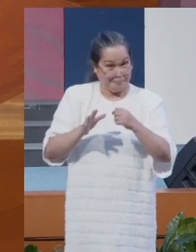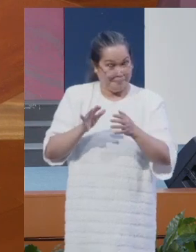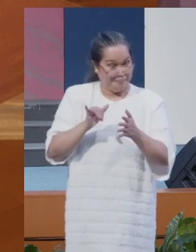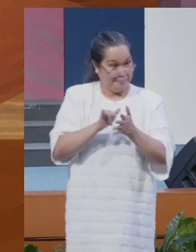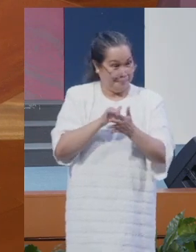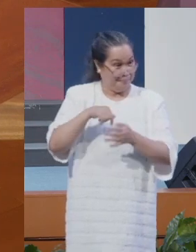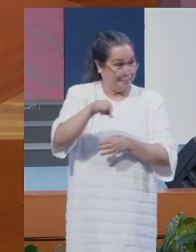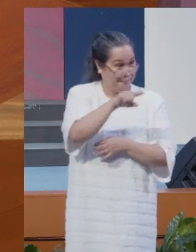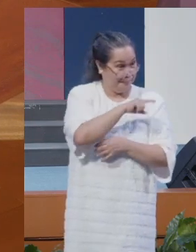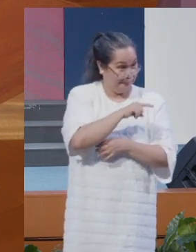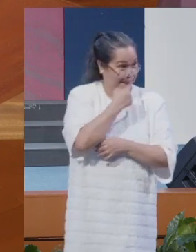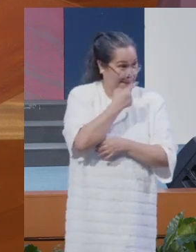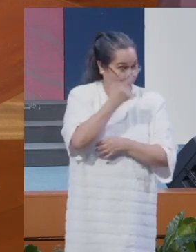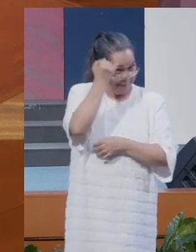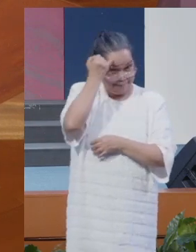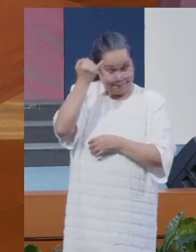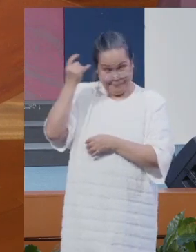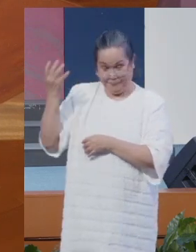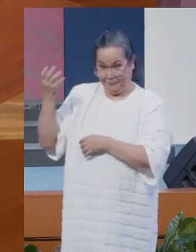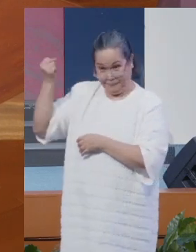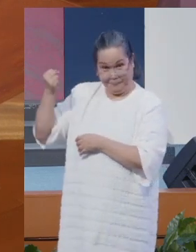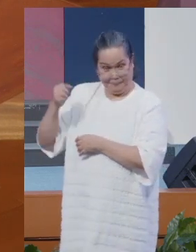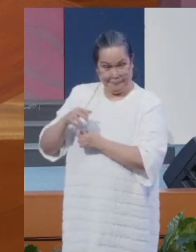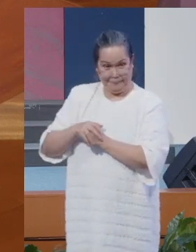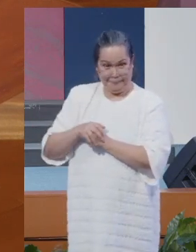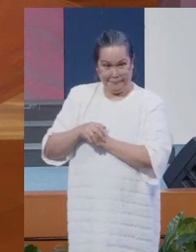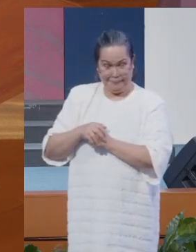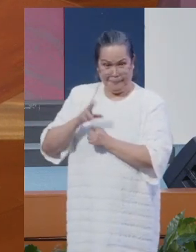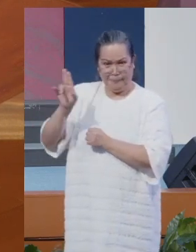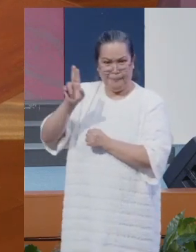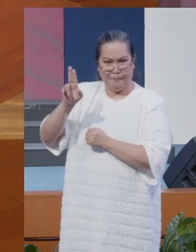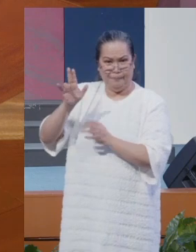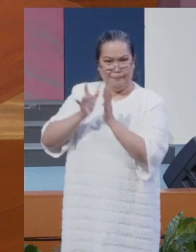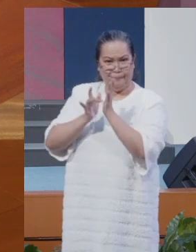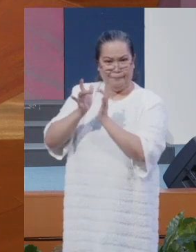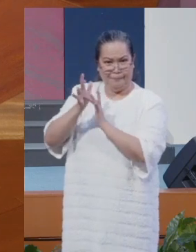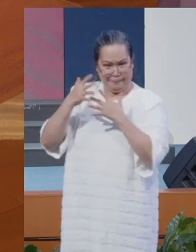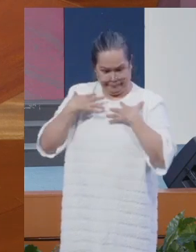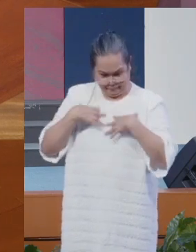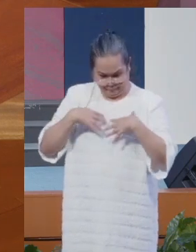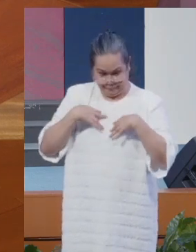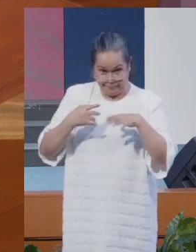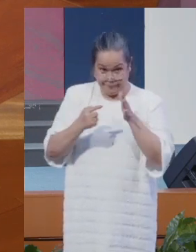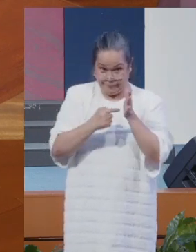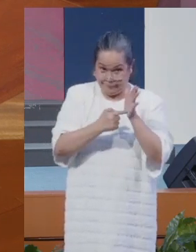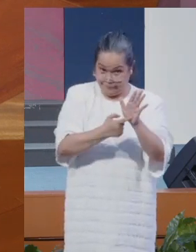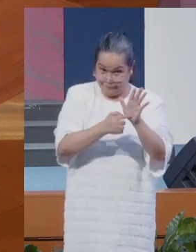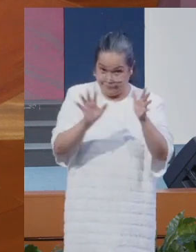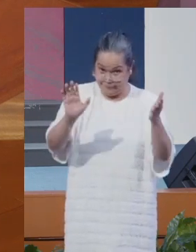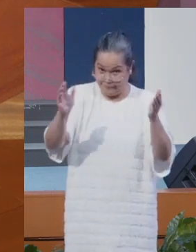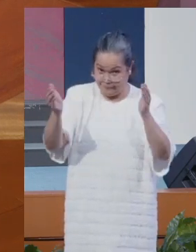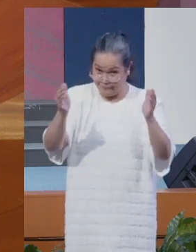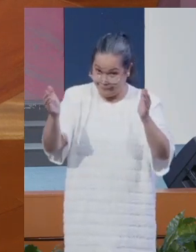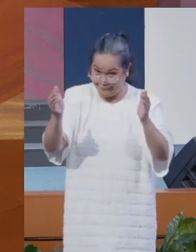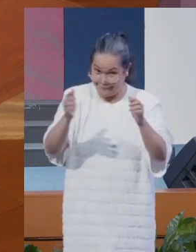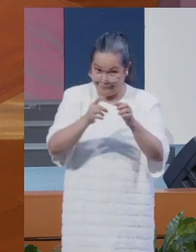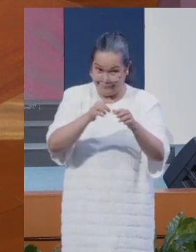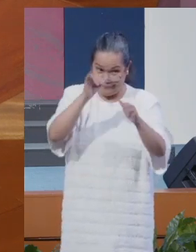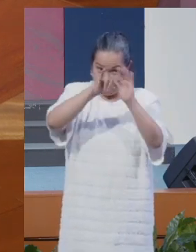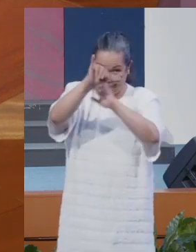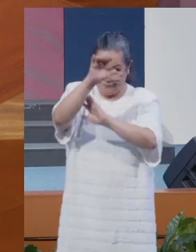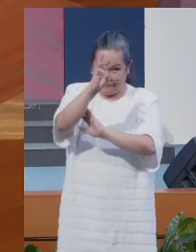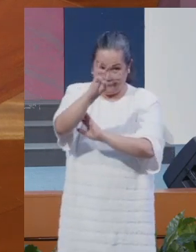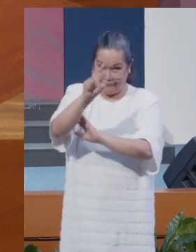sasabihin kong opinion ko lang. No? Kaya po ginamit ni Jesus siguro yung damit bilang larawan. Kasi sa Isaiah